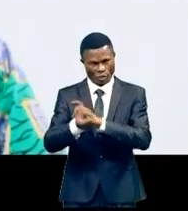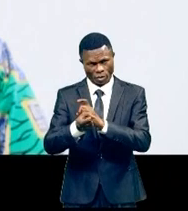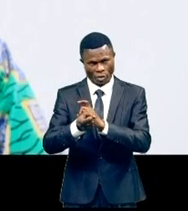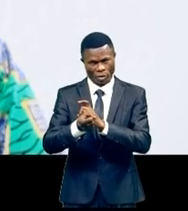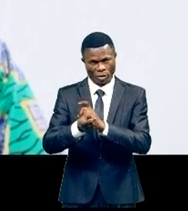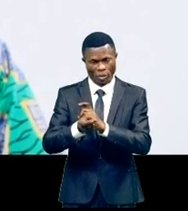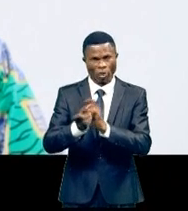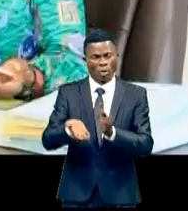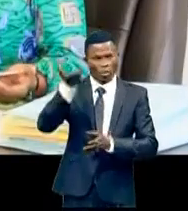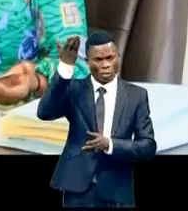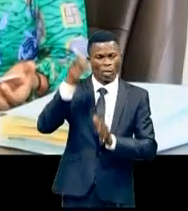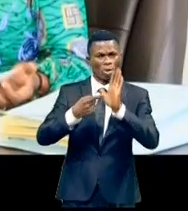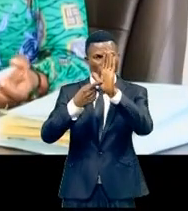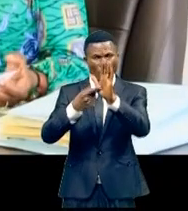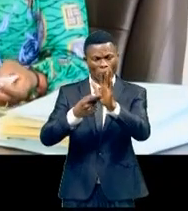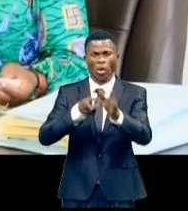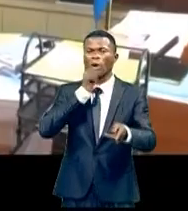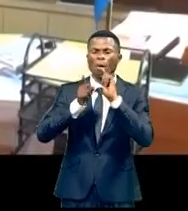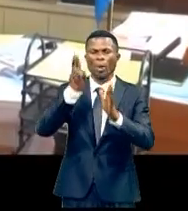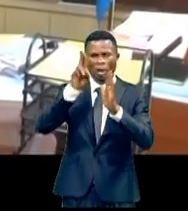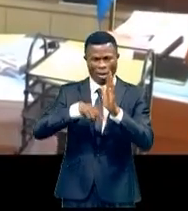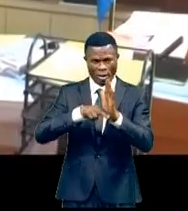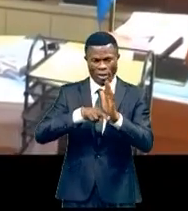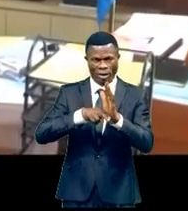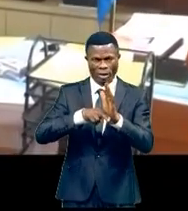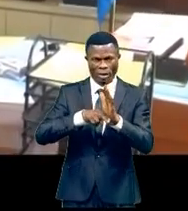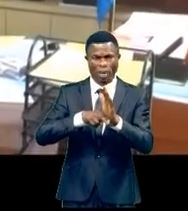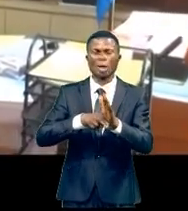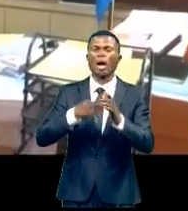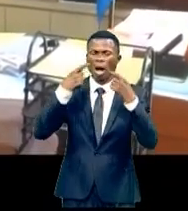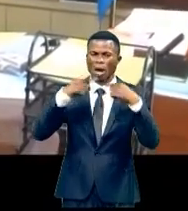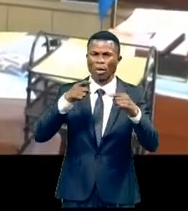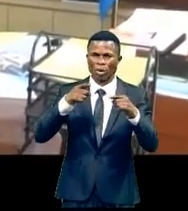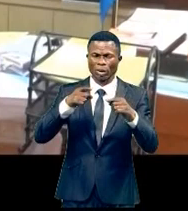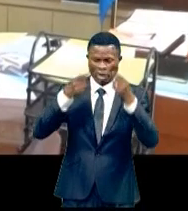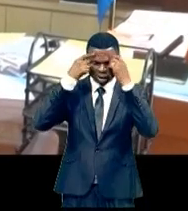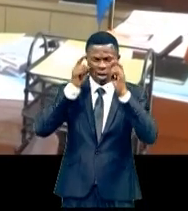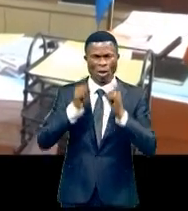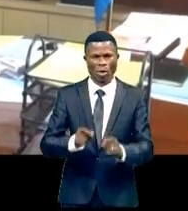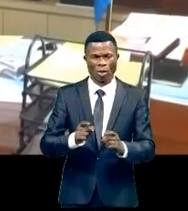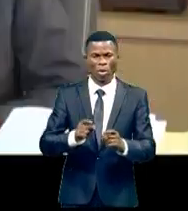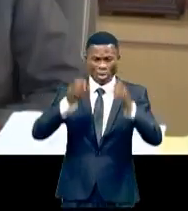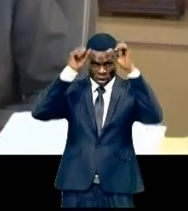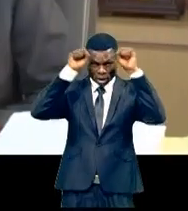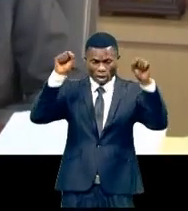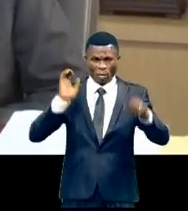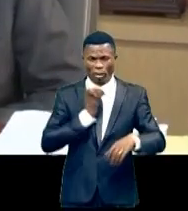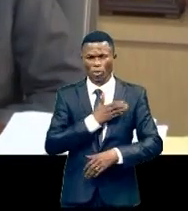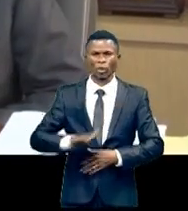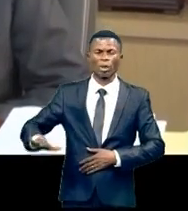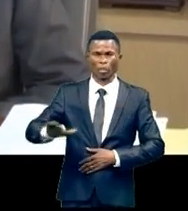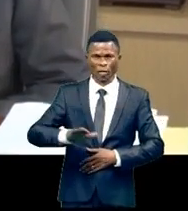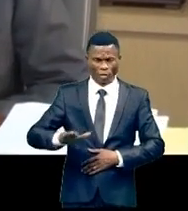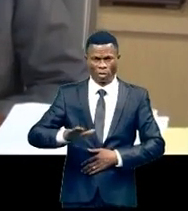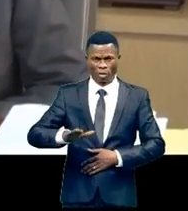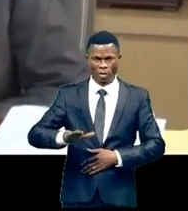la hausse sera présenté au Parlement. Ceci dénote de la détermination du président de la République qui